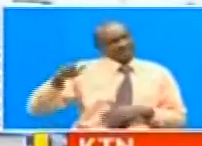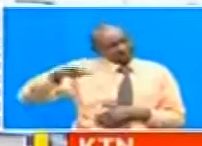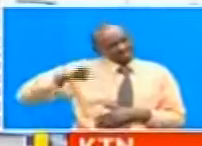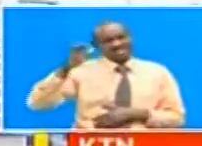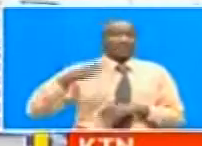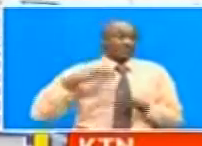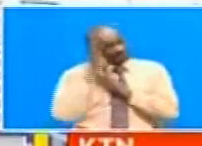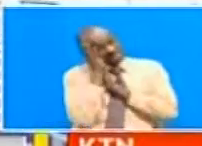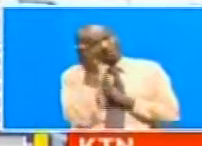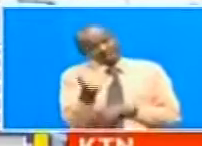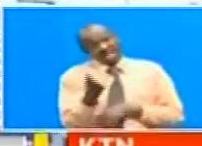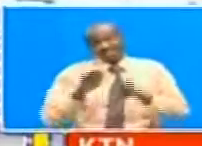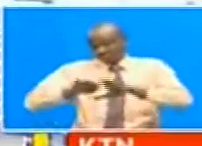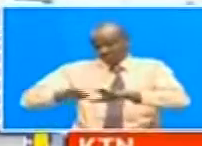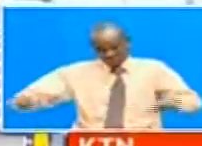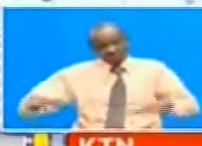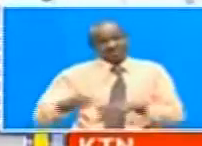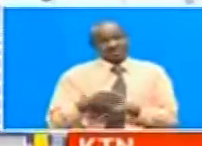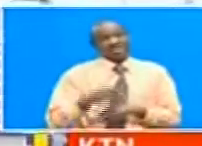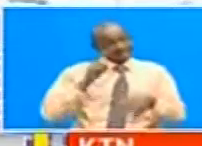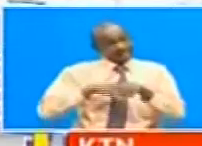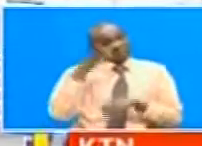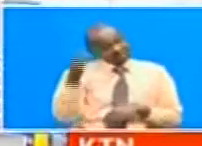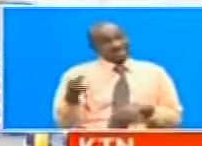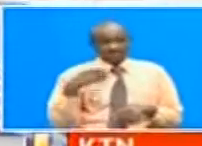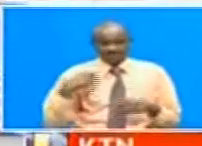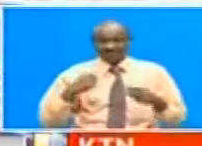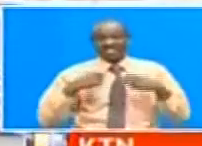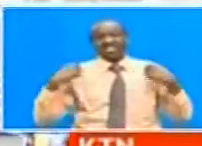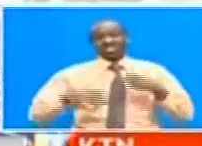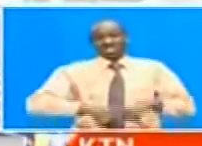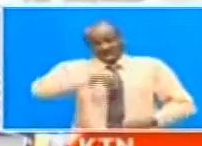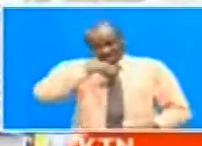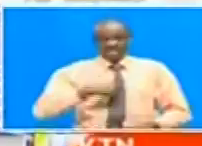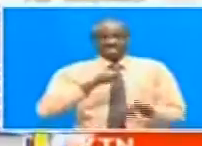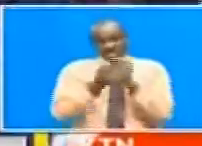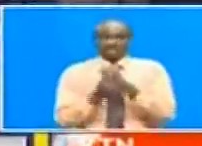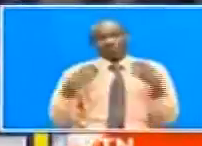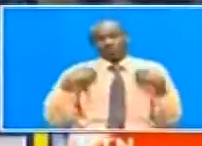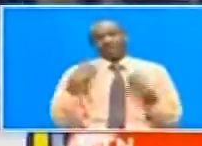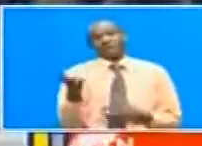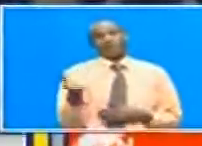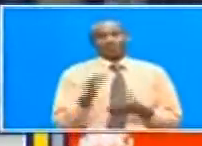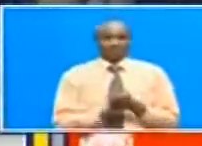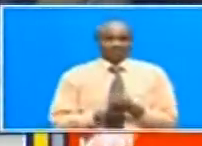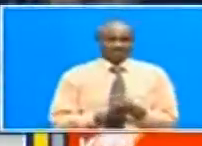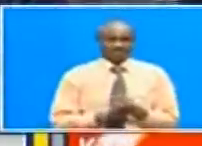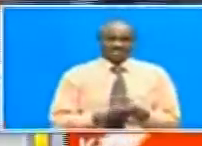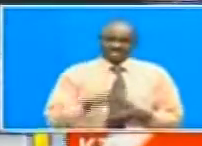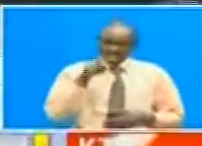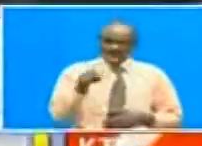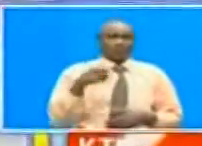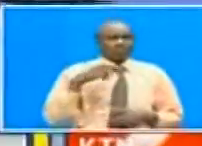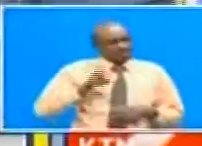watu wanalala, wametandika pale, tukienda wameweka majaketi na wanabadilisha mavazi zao huko. Ilichukua juhudi